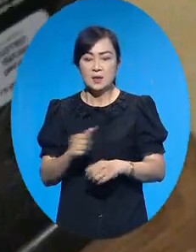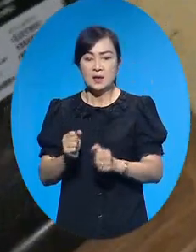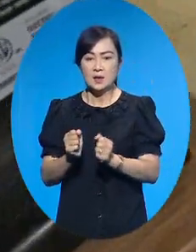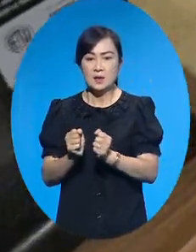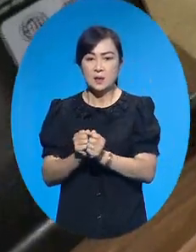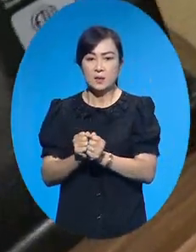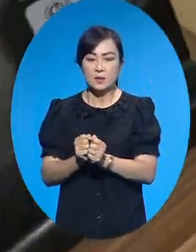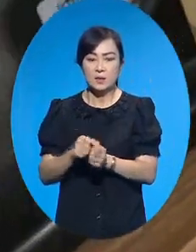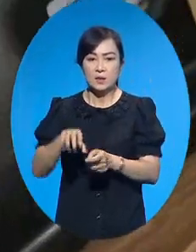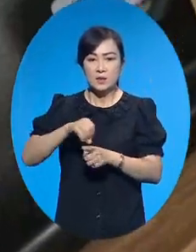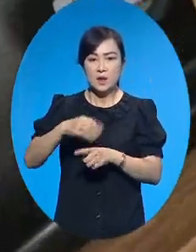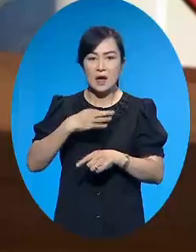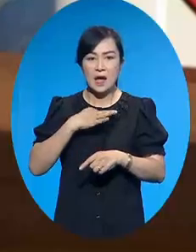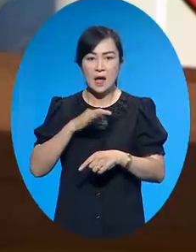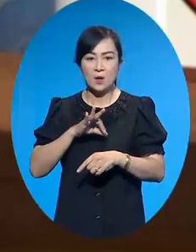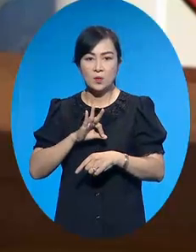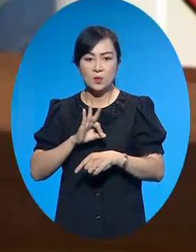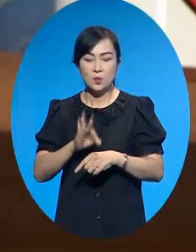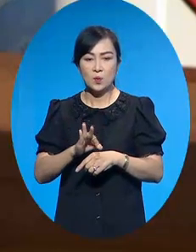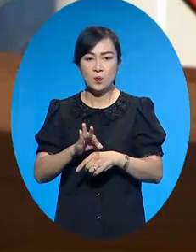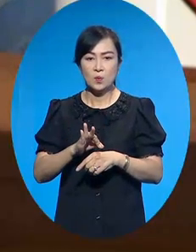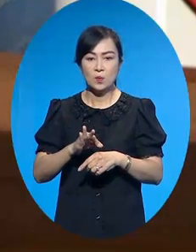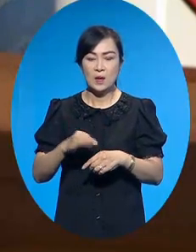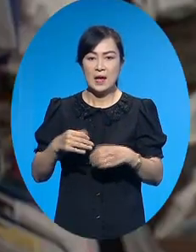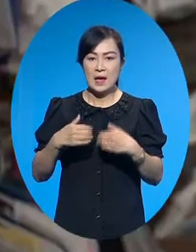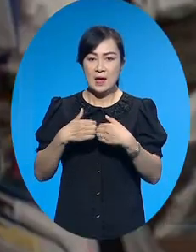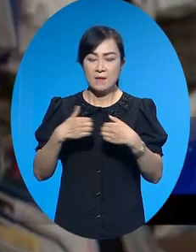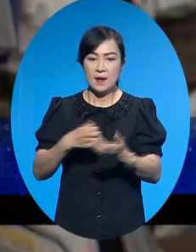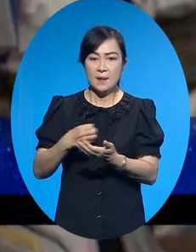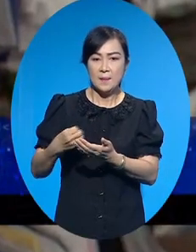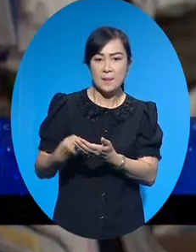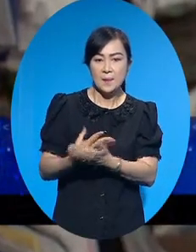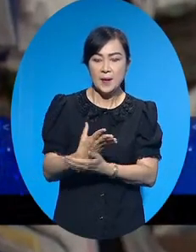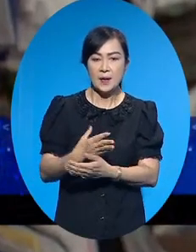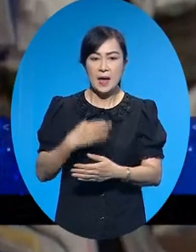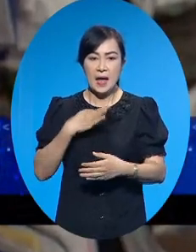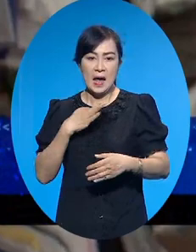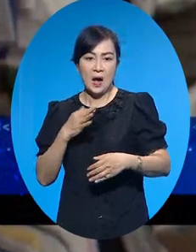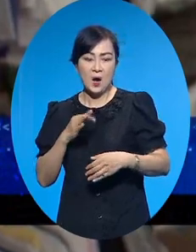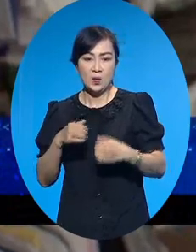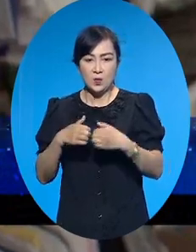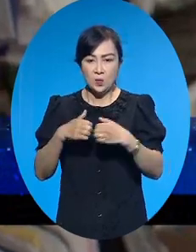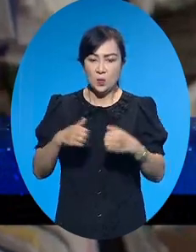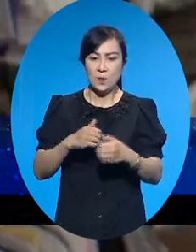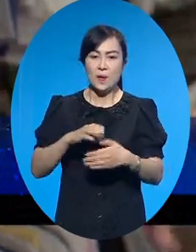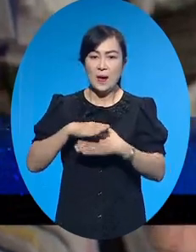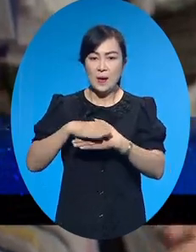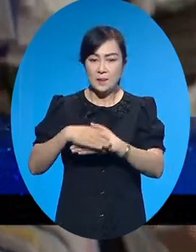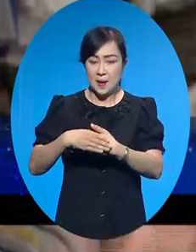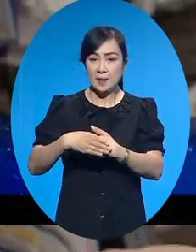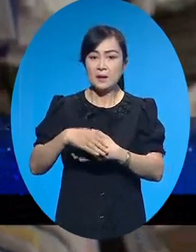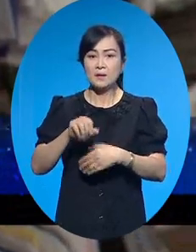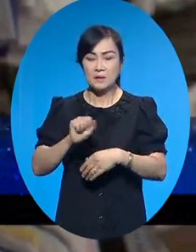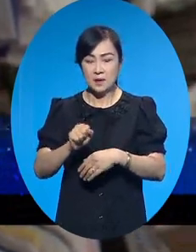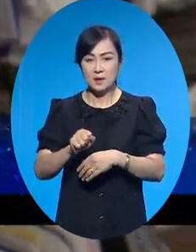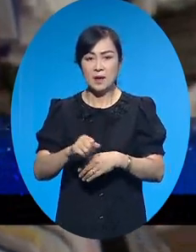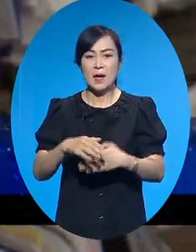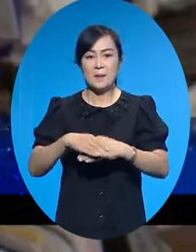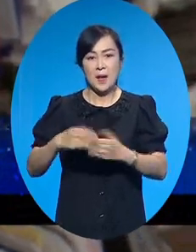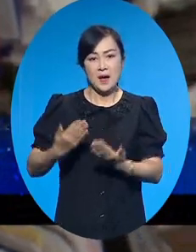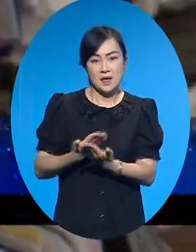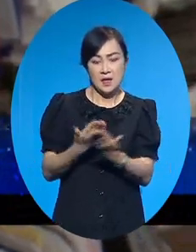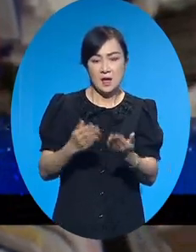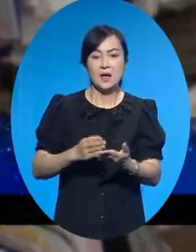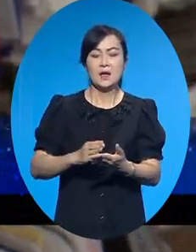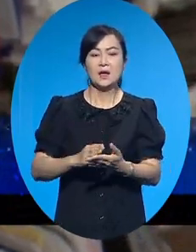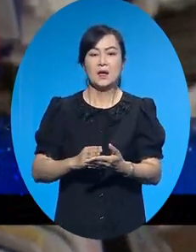đã tung ra những chiếc áo thun in bức ảnh này để bán. Với một chiếc áo thun thế này, bạn có thể cười nhạo người đó, hoặc bạn cũng thể hiện sự thông